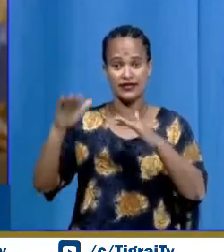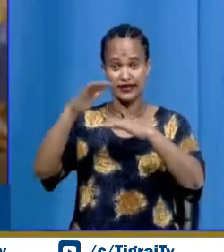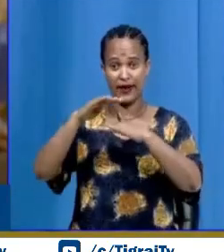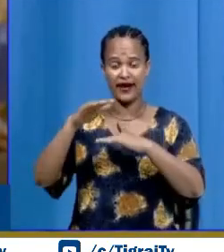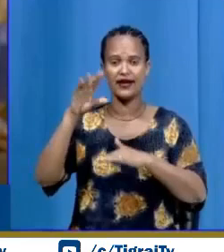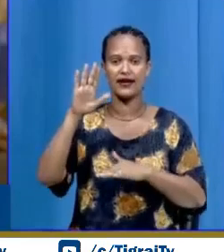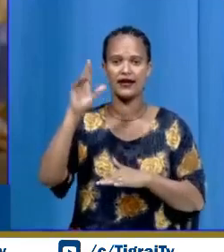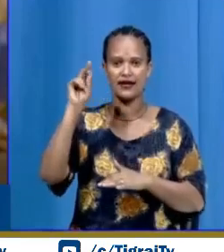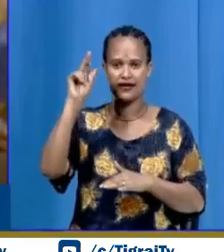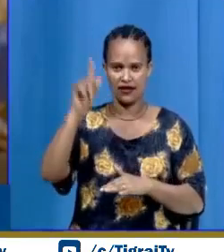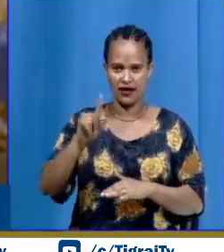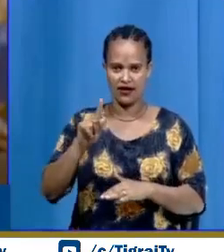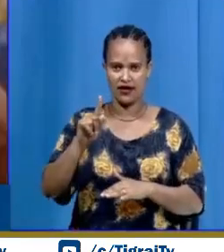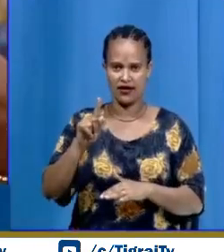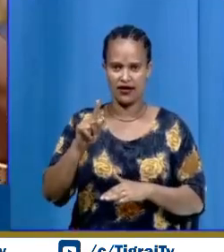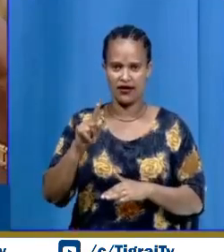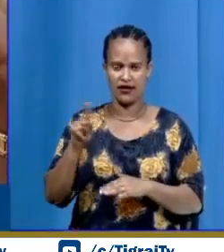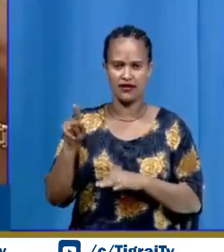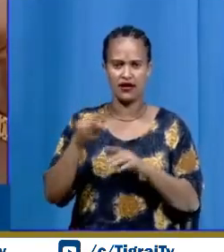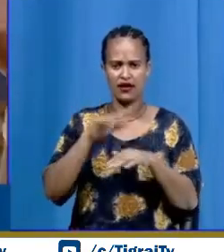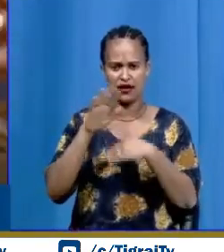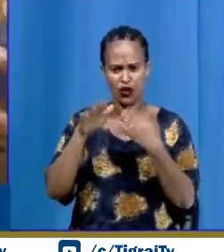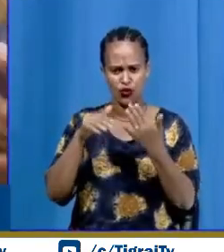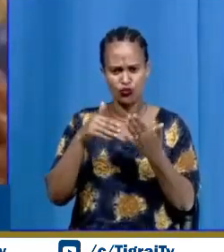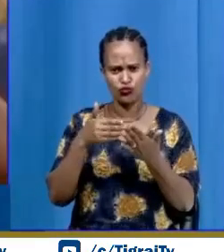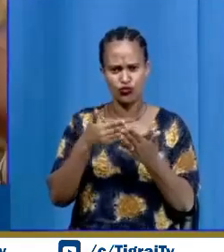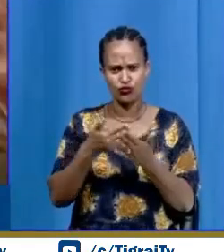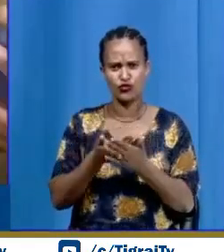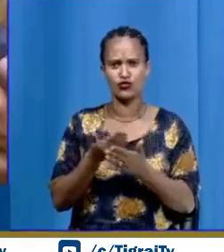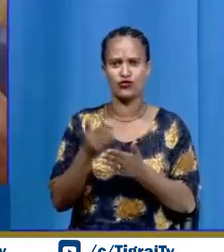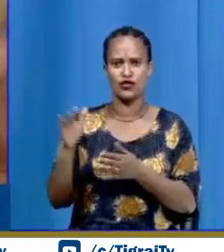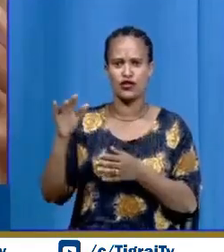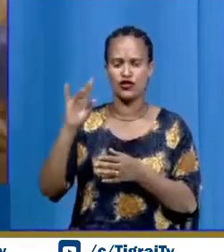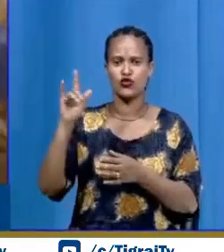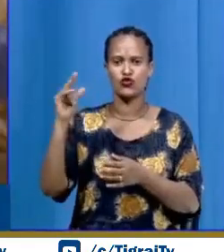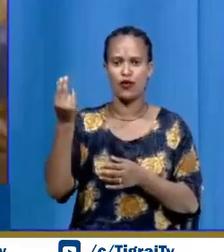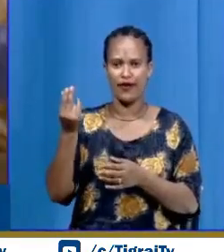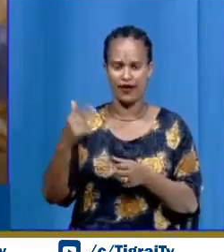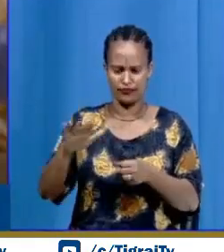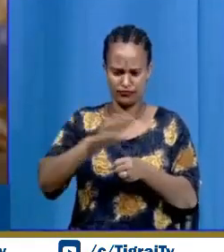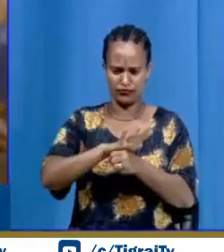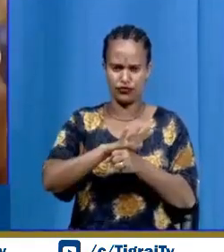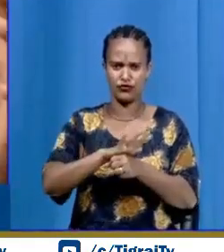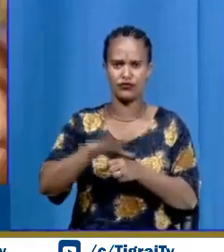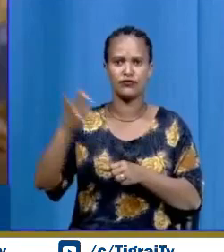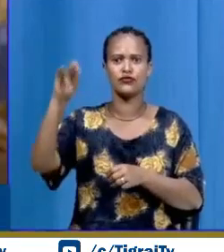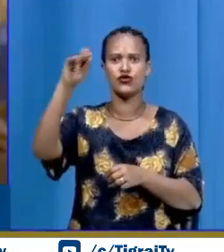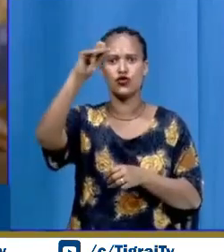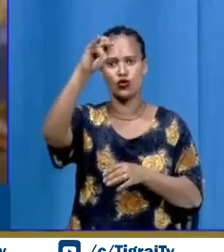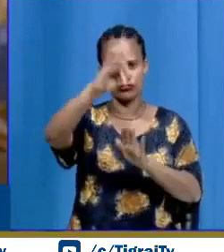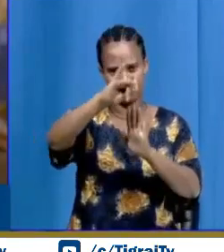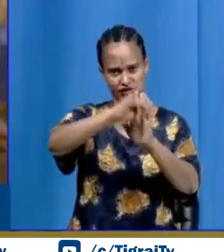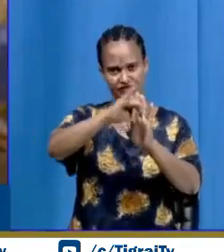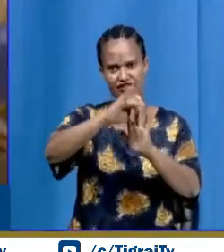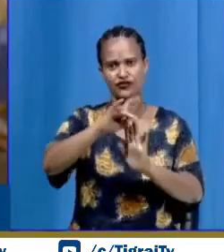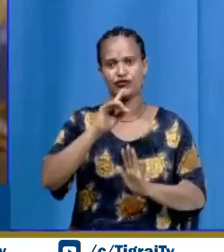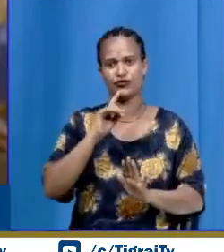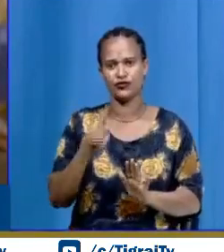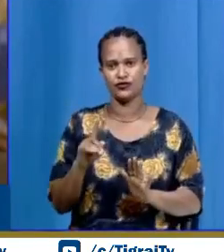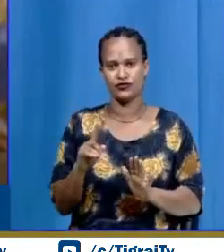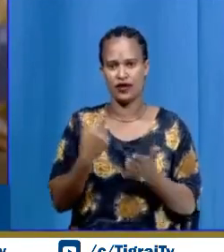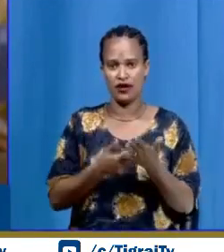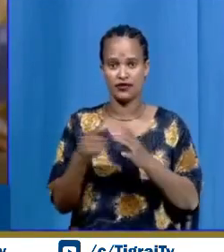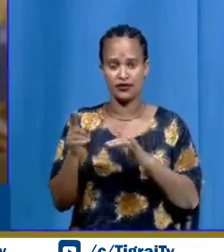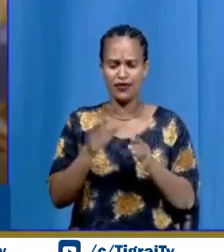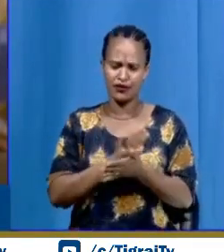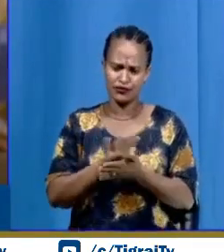እዩ። ዳርጋ ኣብ ሙሉእ ናይቲ ዞባ ዝበሃል ከባብታት ብድሮን ናይ ምድብዳብ ኣብዚ